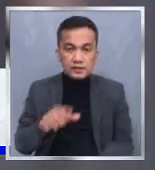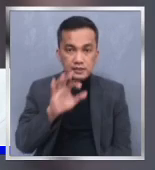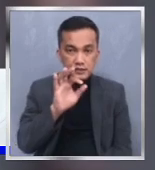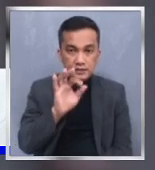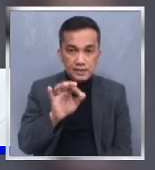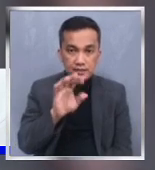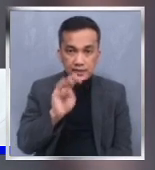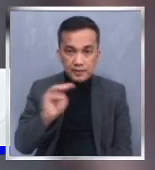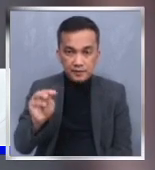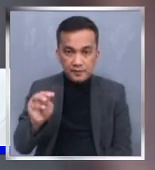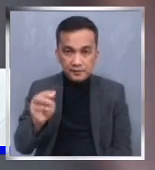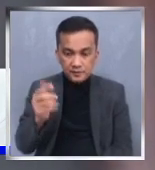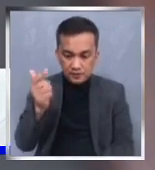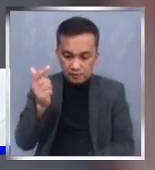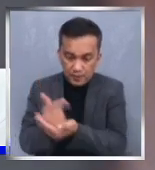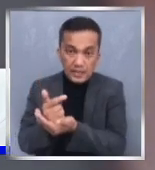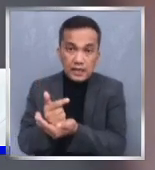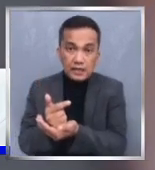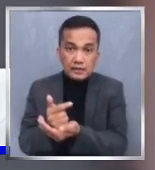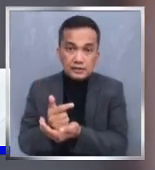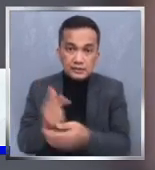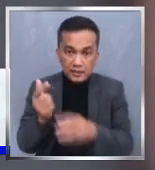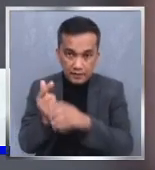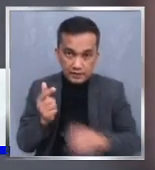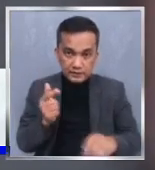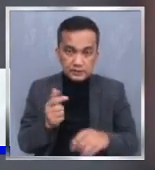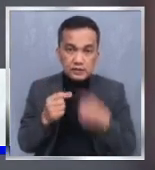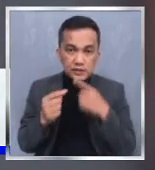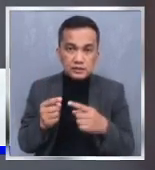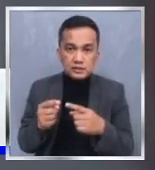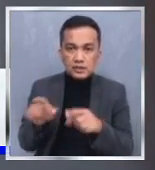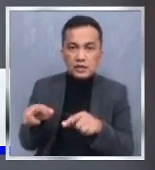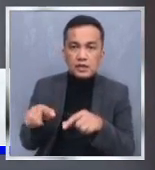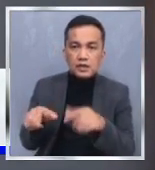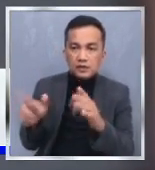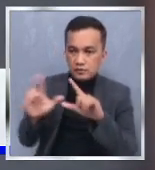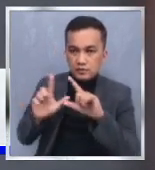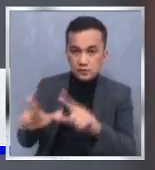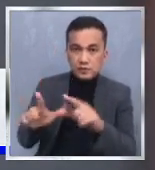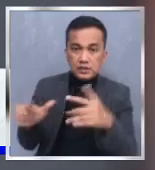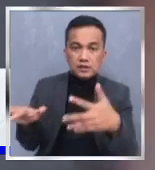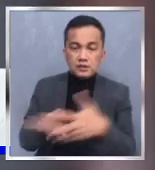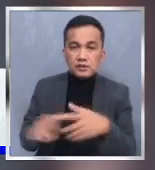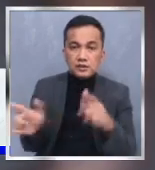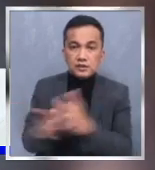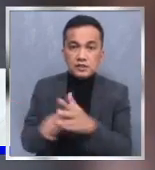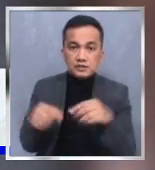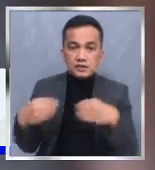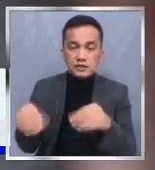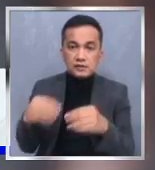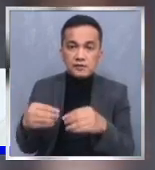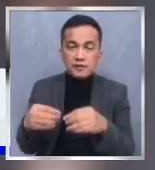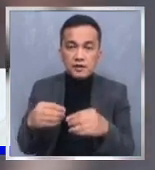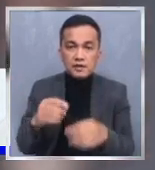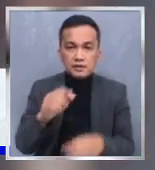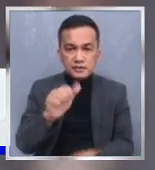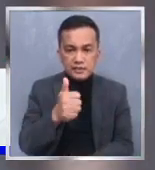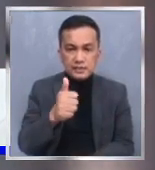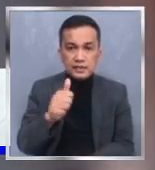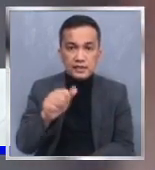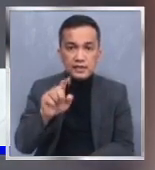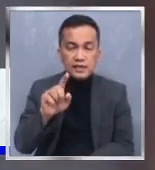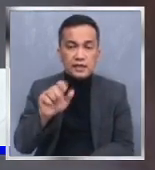magazine. Nakatakda silang kasuhan ng illegal selling of firearm in violation of RA 10591 at illegal possession of firearm